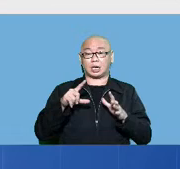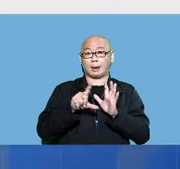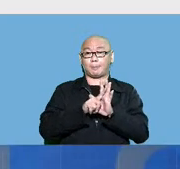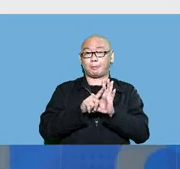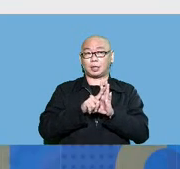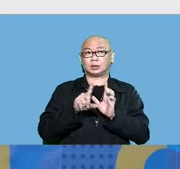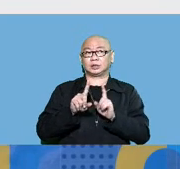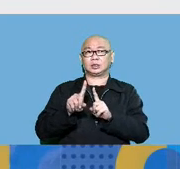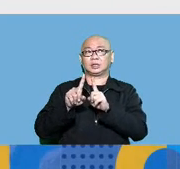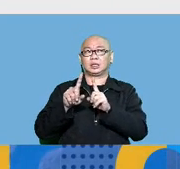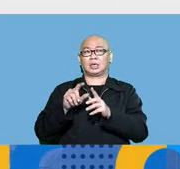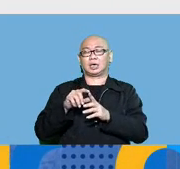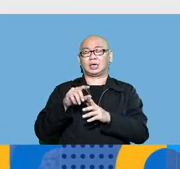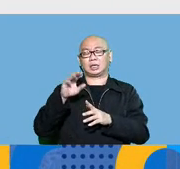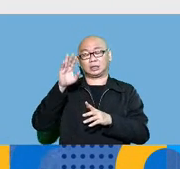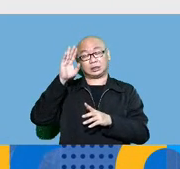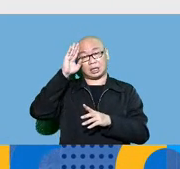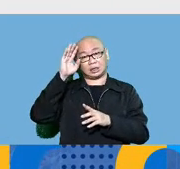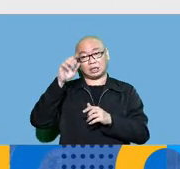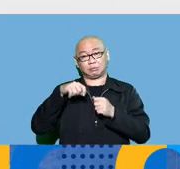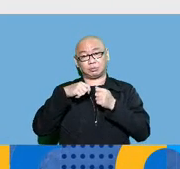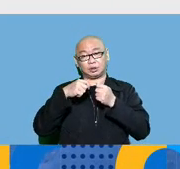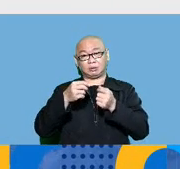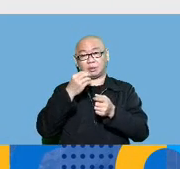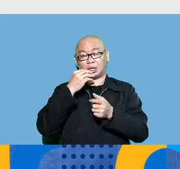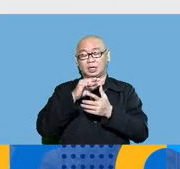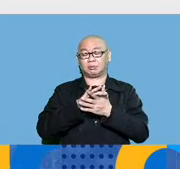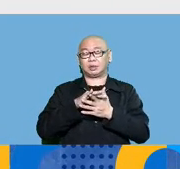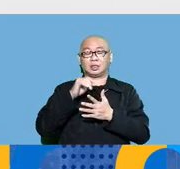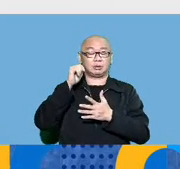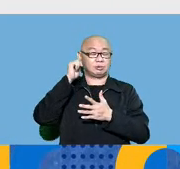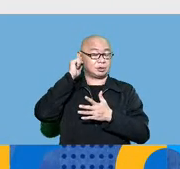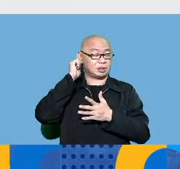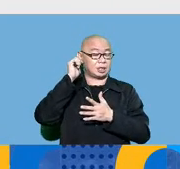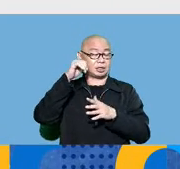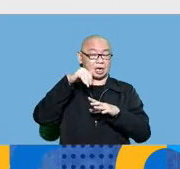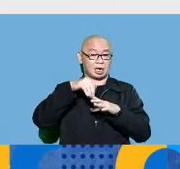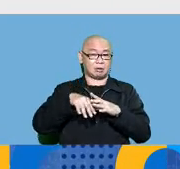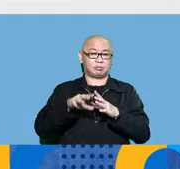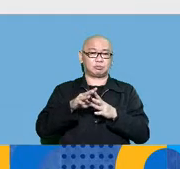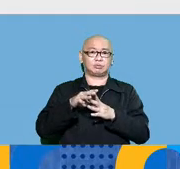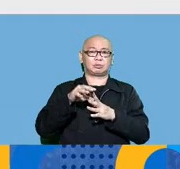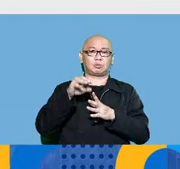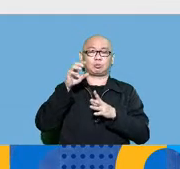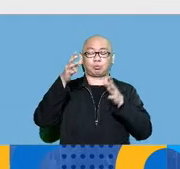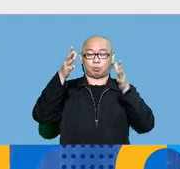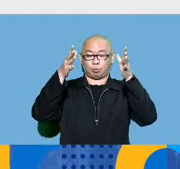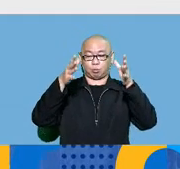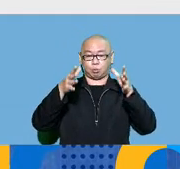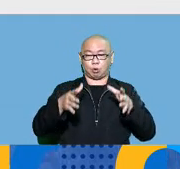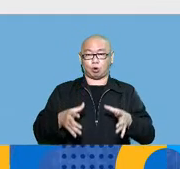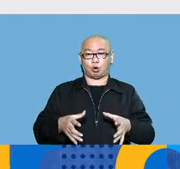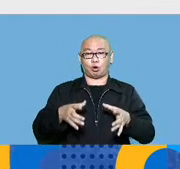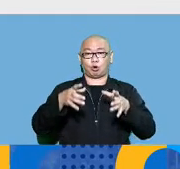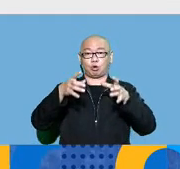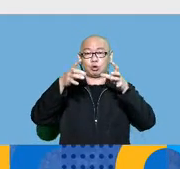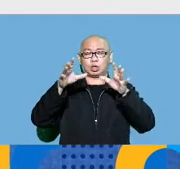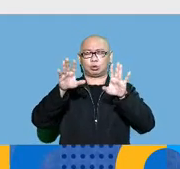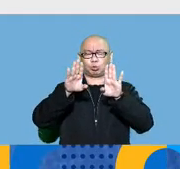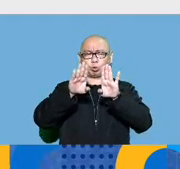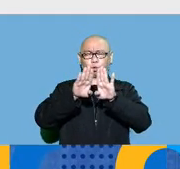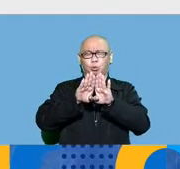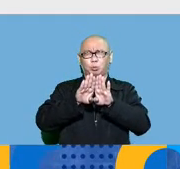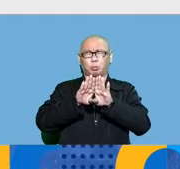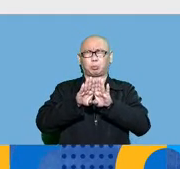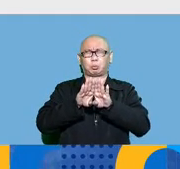karena si jantan akan selalu memberikan makan kepada si betina yang berada di dalam sarang pohon yang tertutup rapat. Sampai